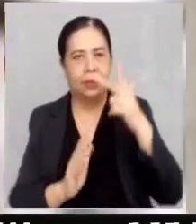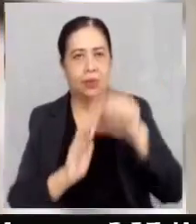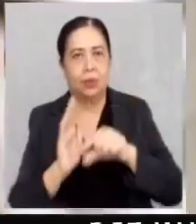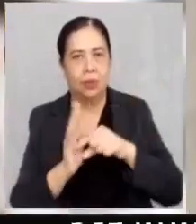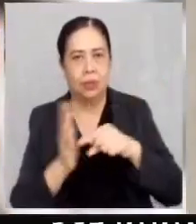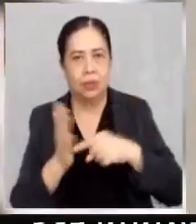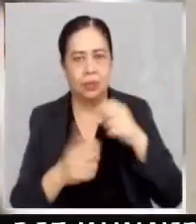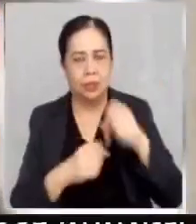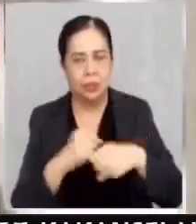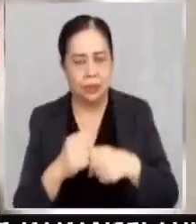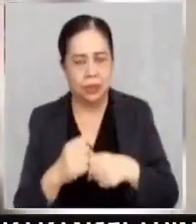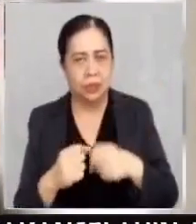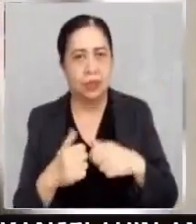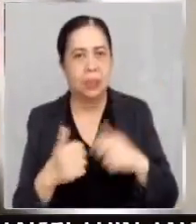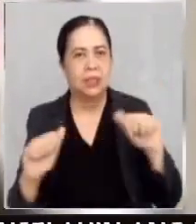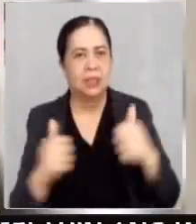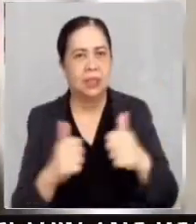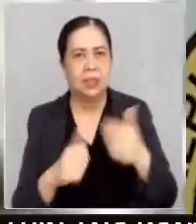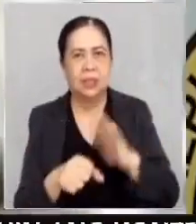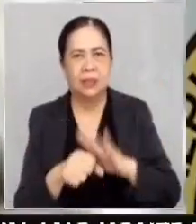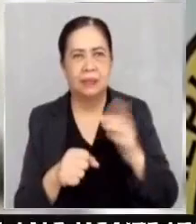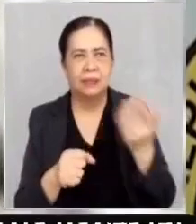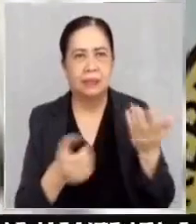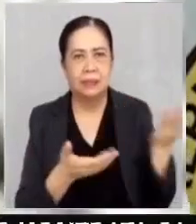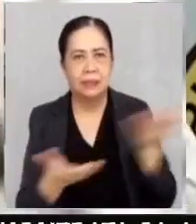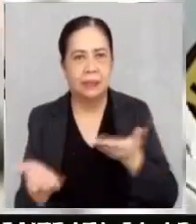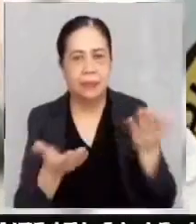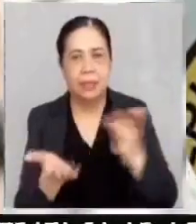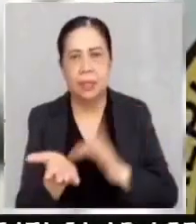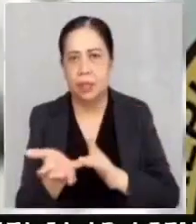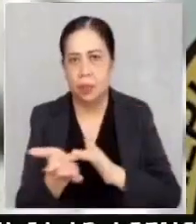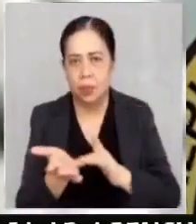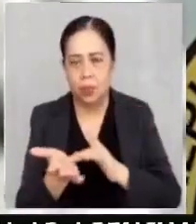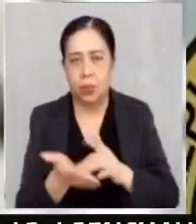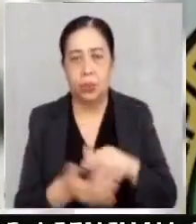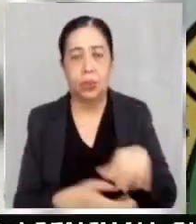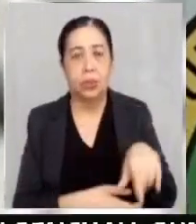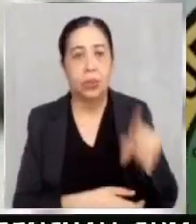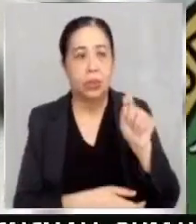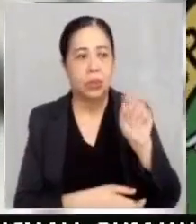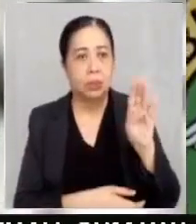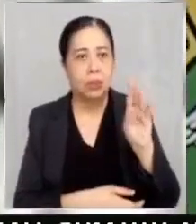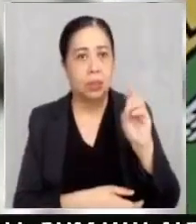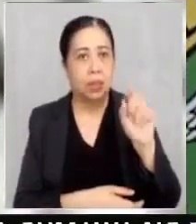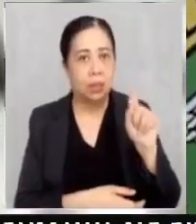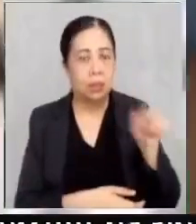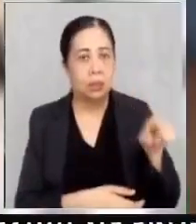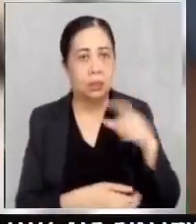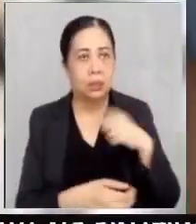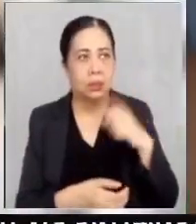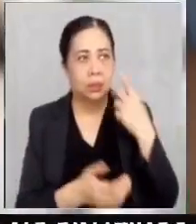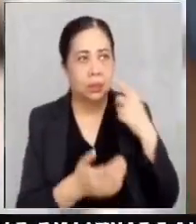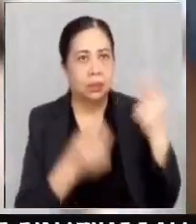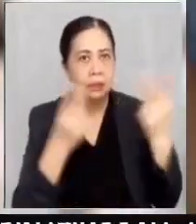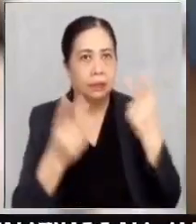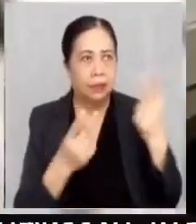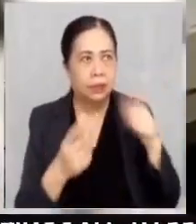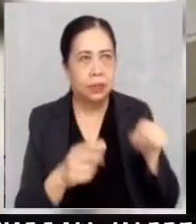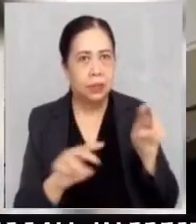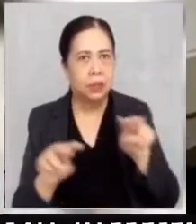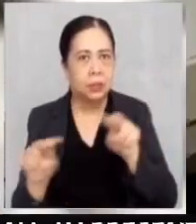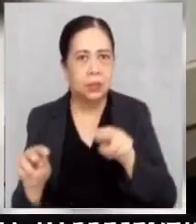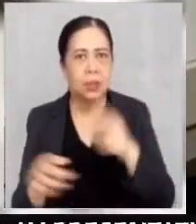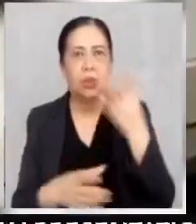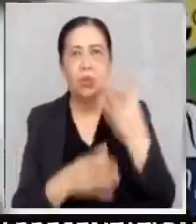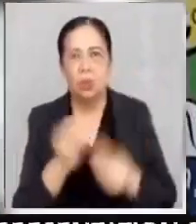pa rin ang sapat na supply ng gamot. I see TB dot centers that I visited in my last 2 weeks na nauubusan ng